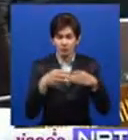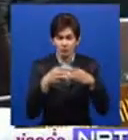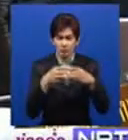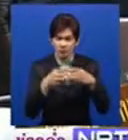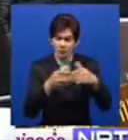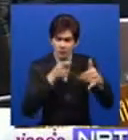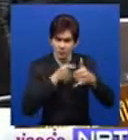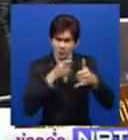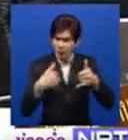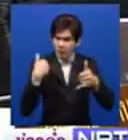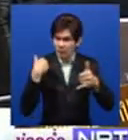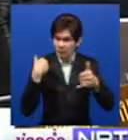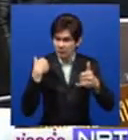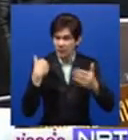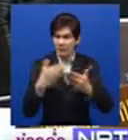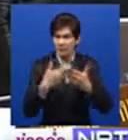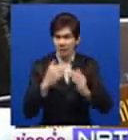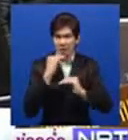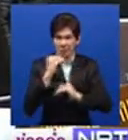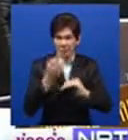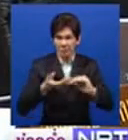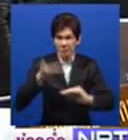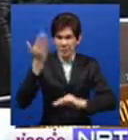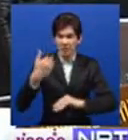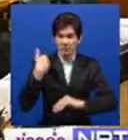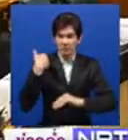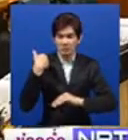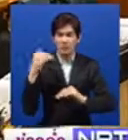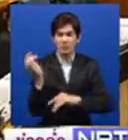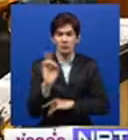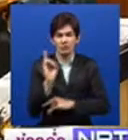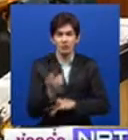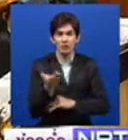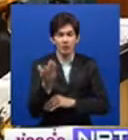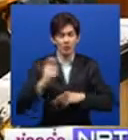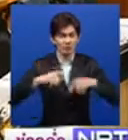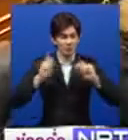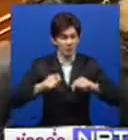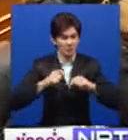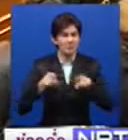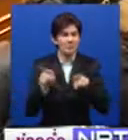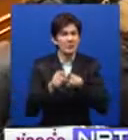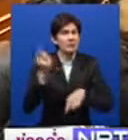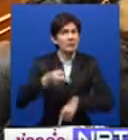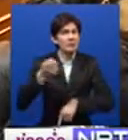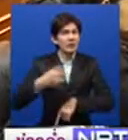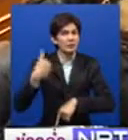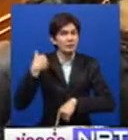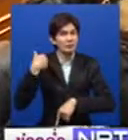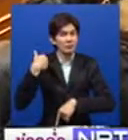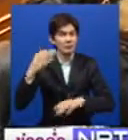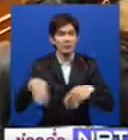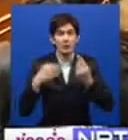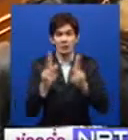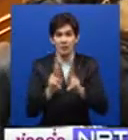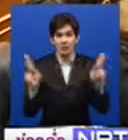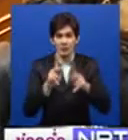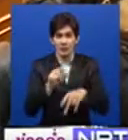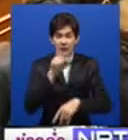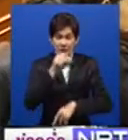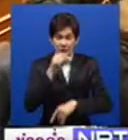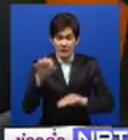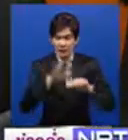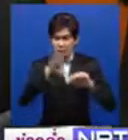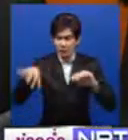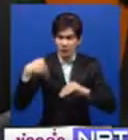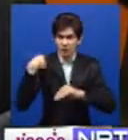พบว่ามีการกำหนดราคาสูงเกินกว่าราคากลางและขออนุมัติซ้ำซ้อนในพื้นที่จึงให้คณะกรรมการสั่งถอนการ